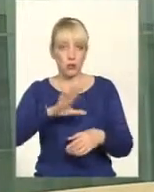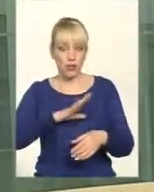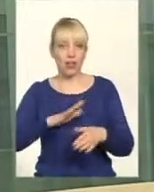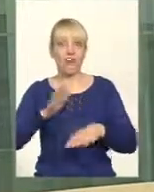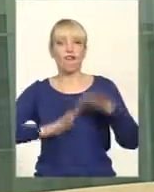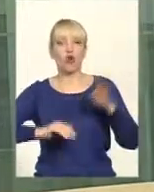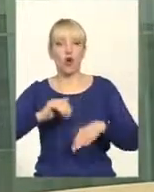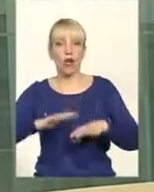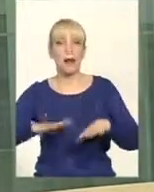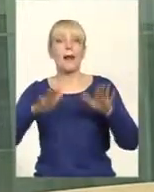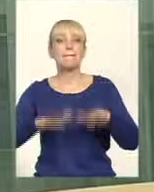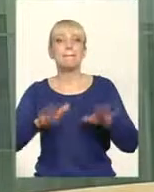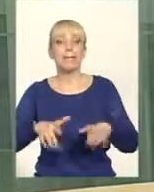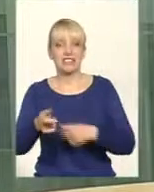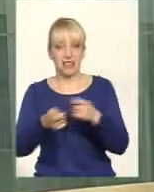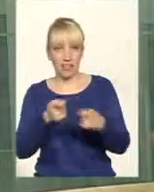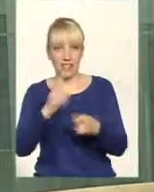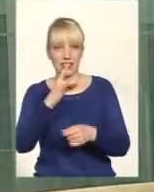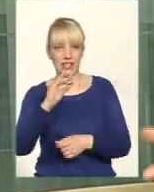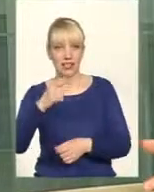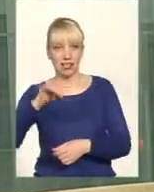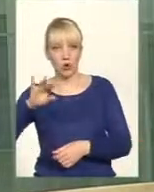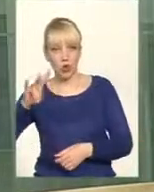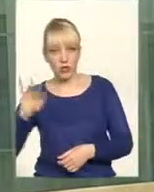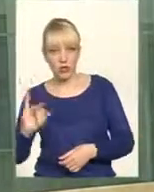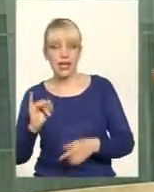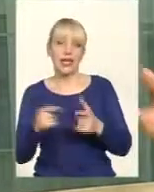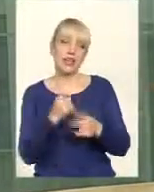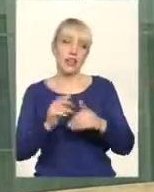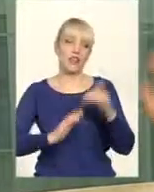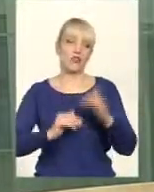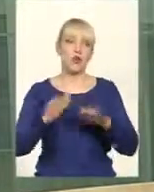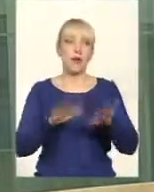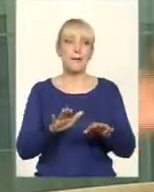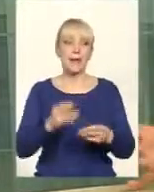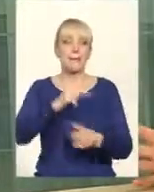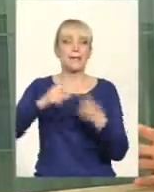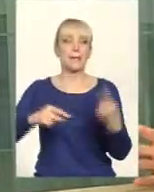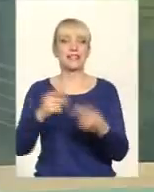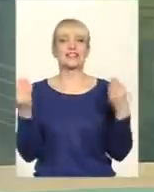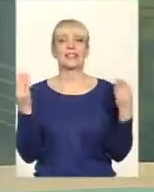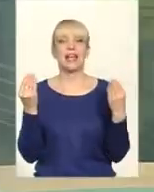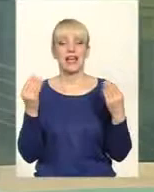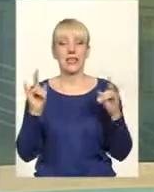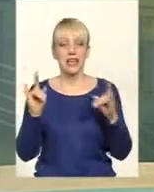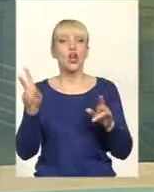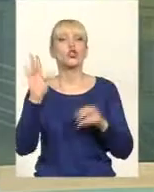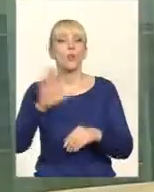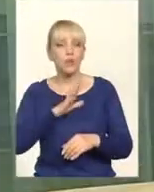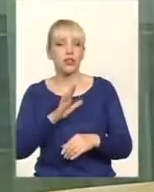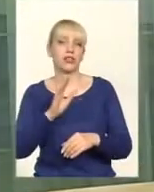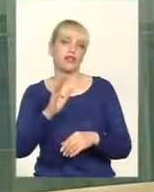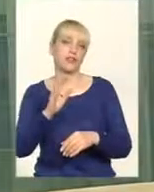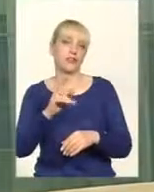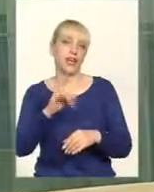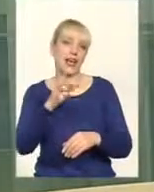руках партии регионов, или в руках местных, как бы так, бизнес-элиты, которая тоже была в партии регионов. А сейчас,